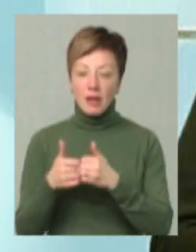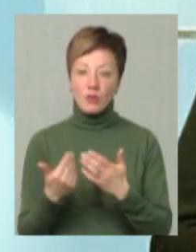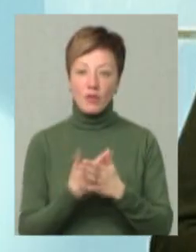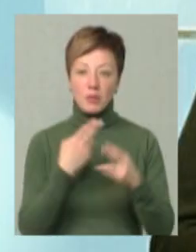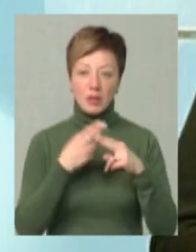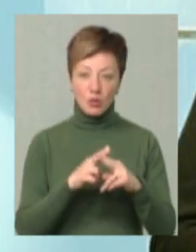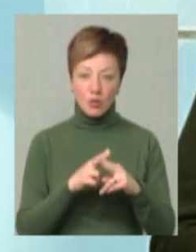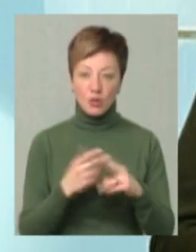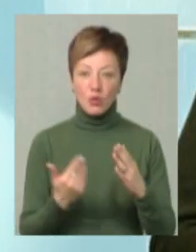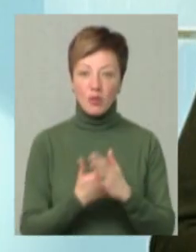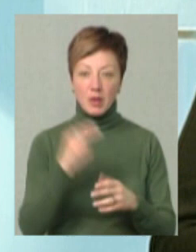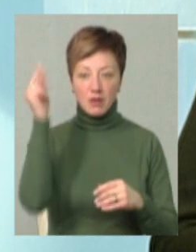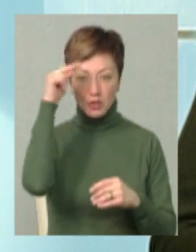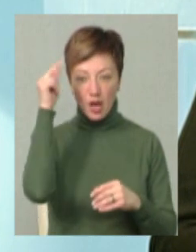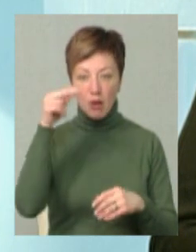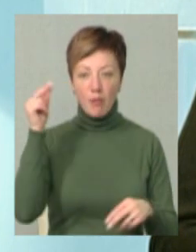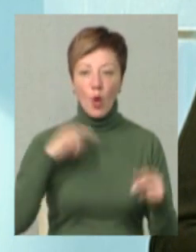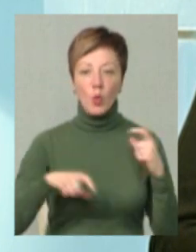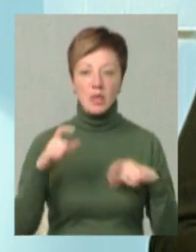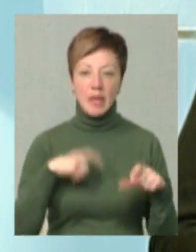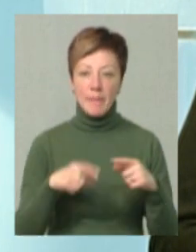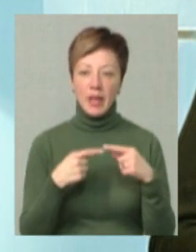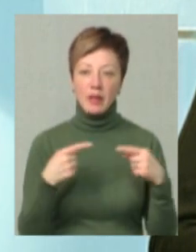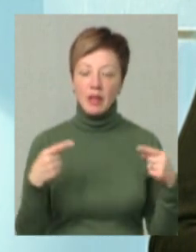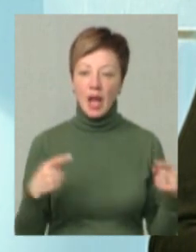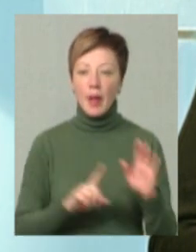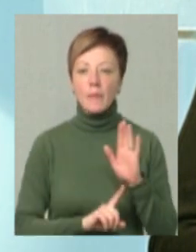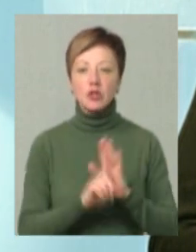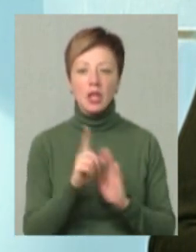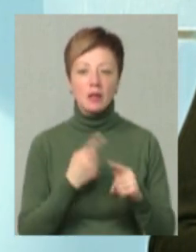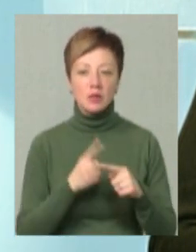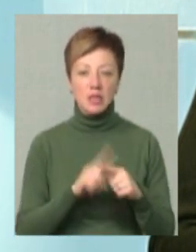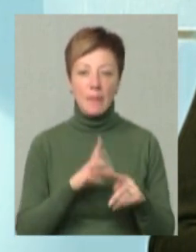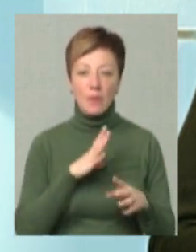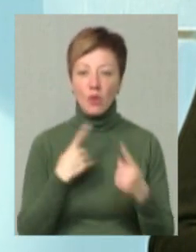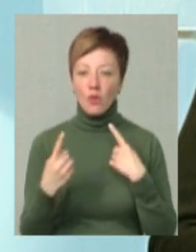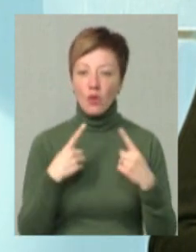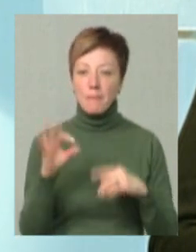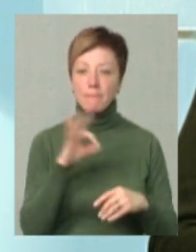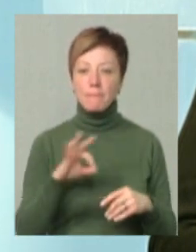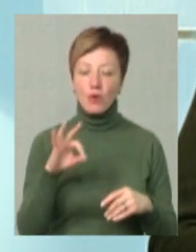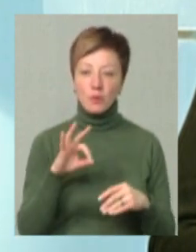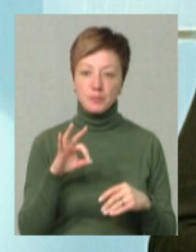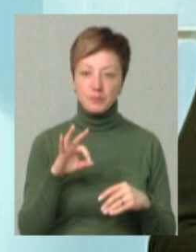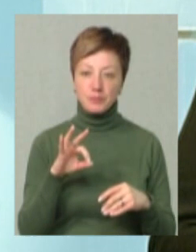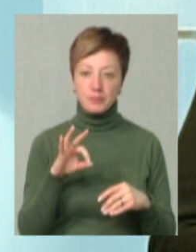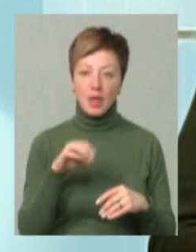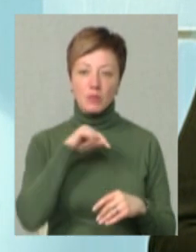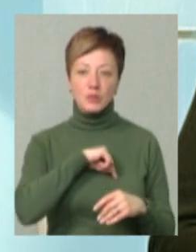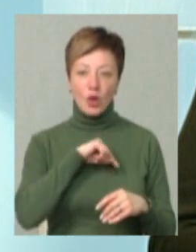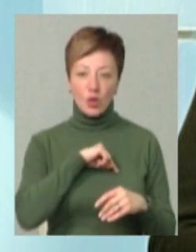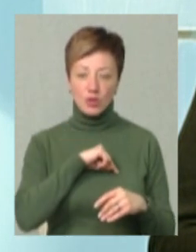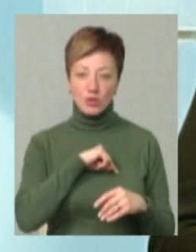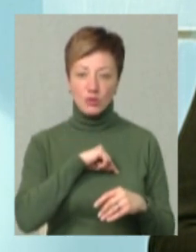новими технологіями, новими навчальними курсами і так далі. На початку це йшла мова про, перш за все,